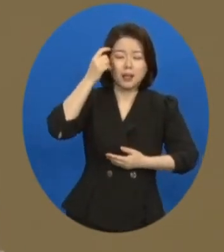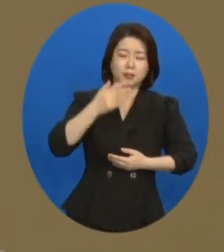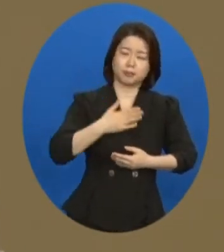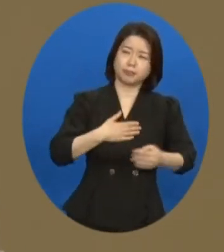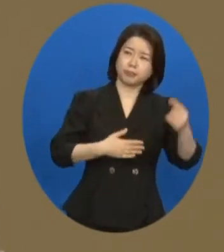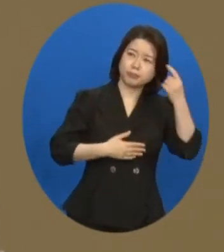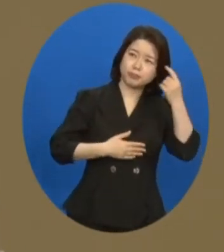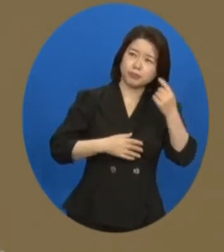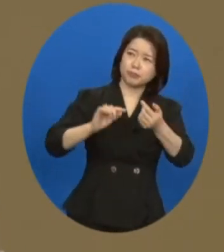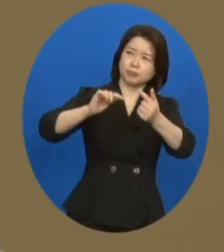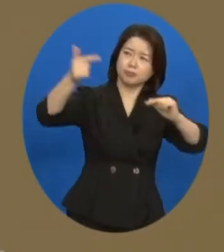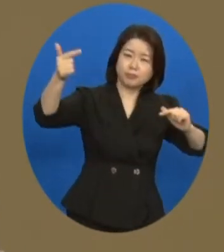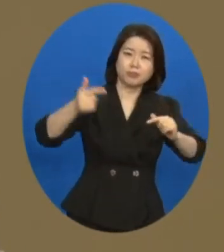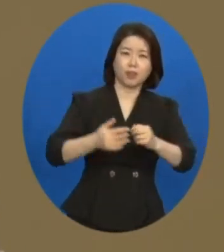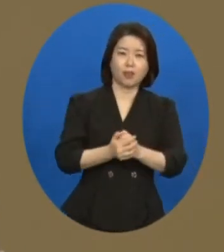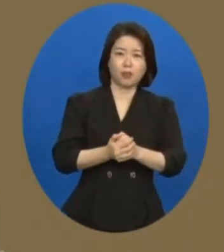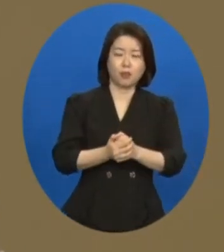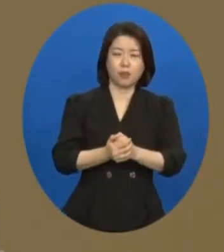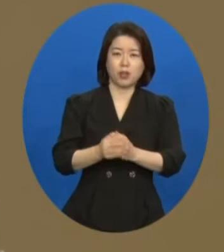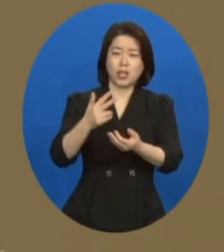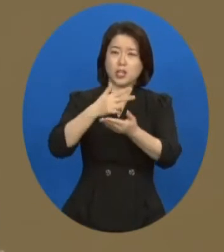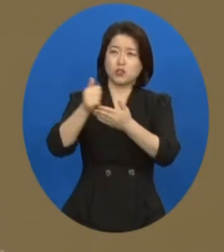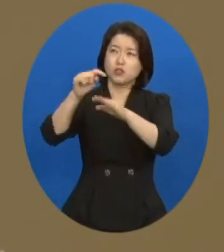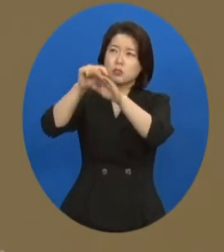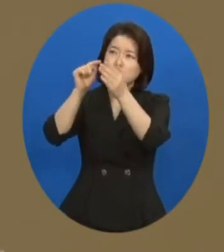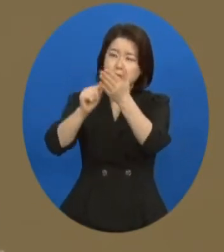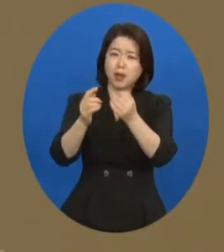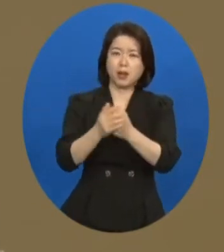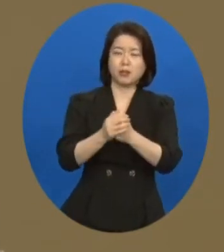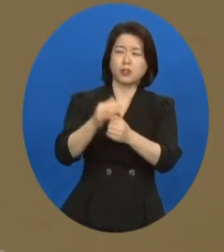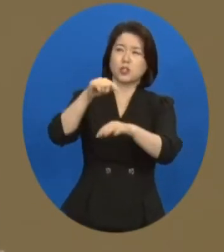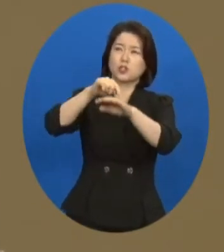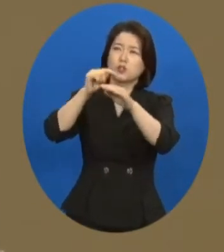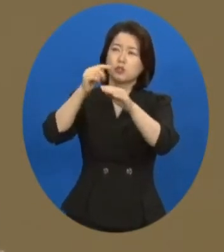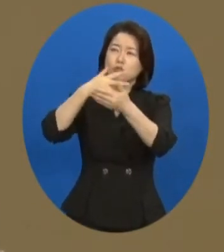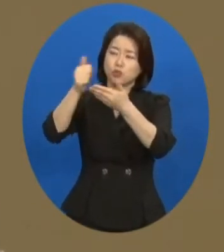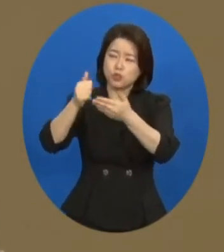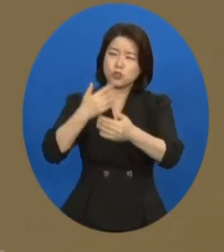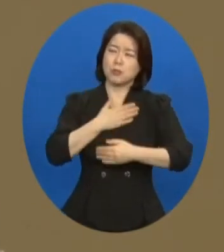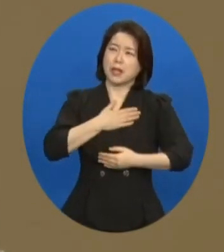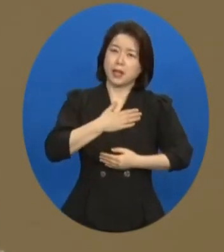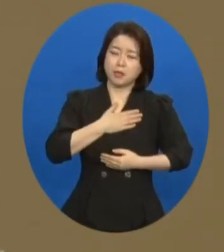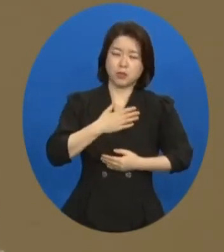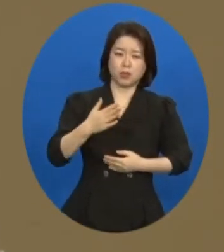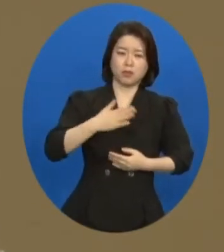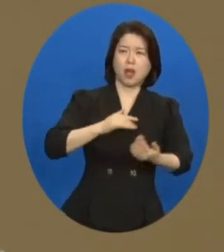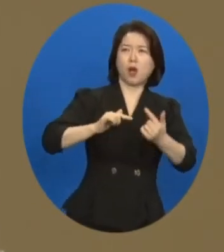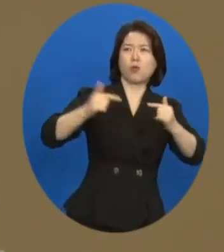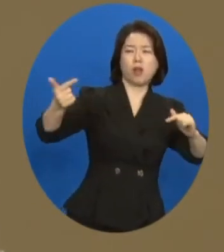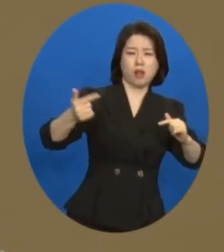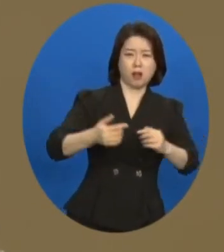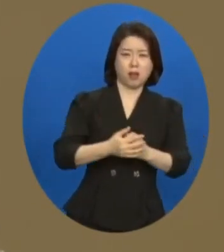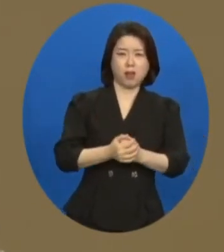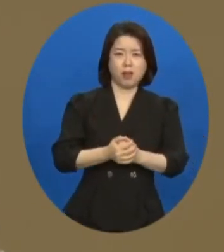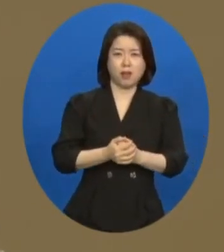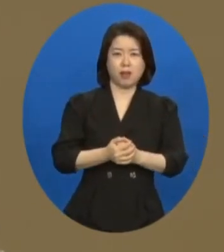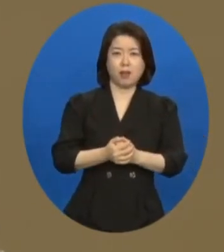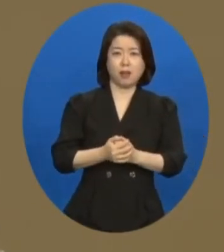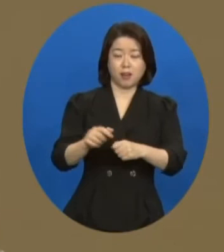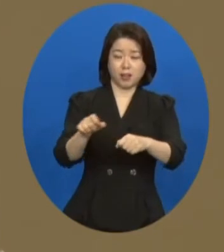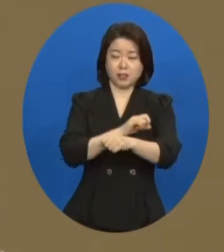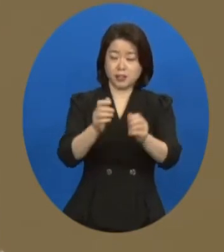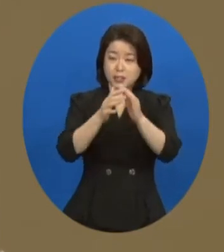너무 많이 달랐고 주님의 마음 주님의 감정은 7 감정과 달랐어요 특히